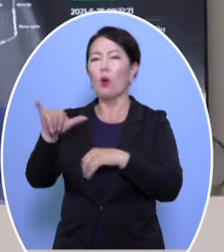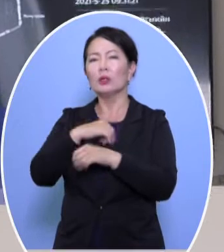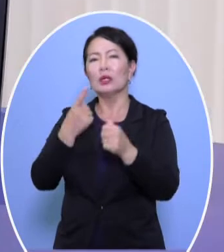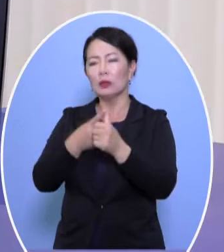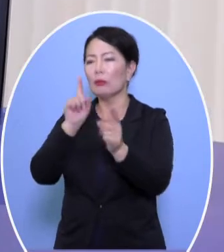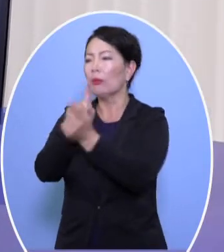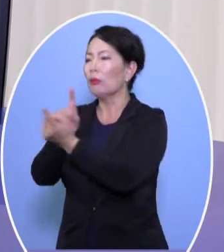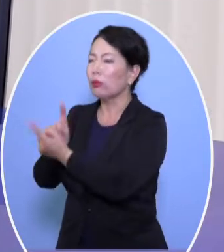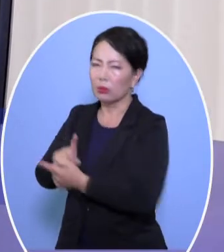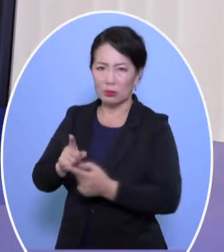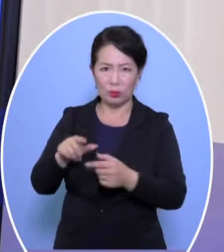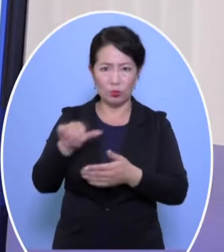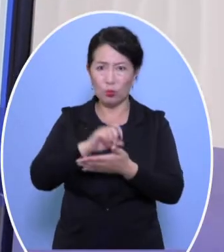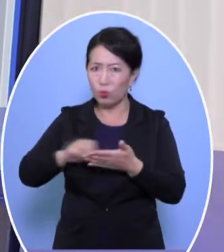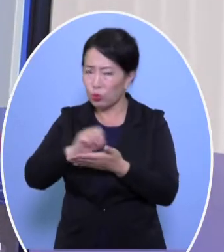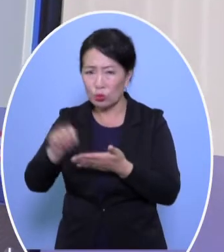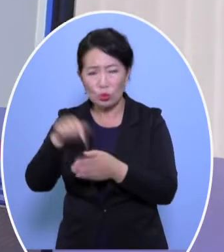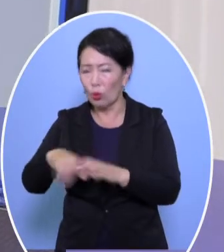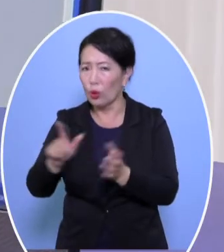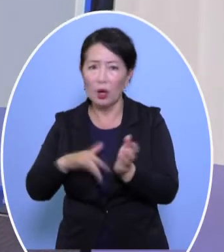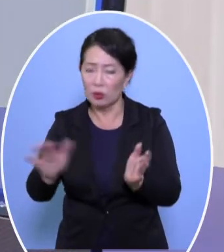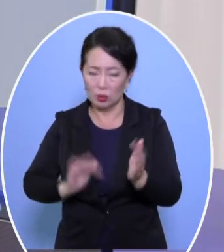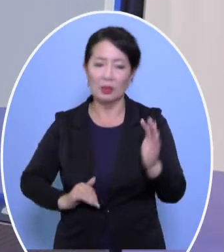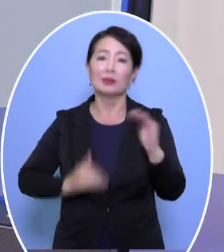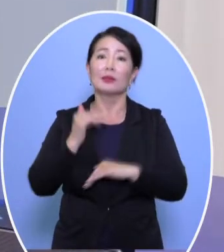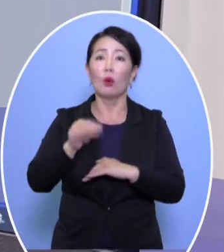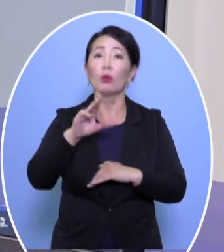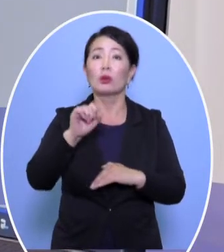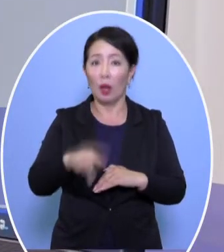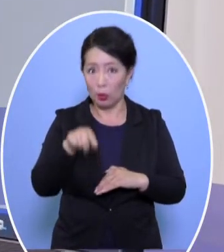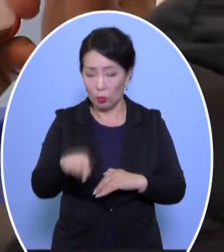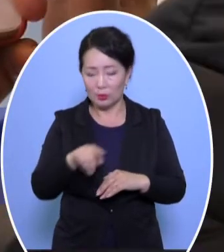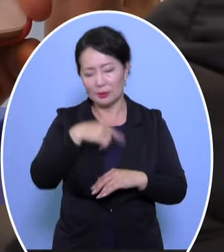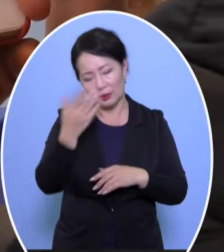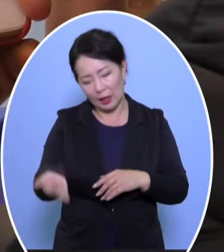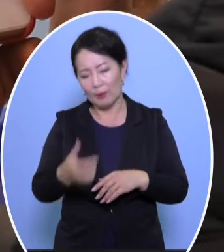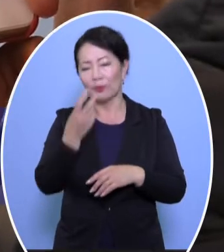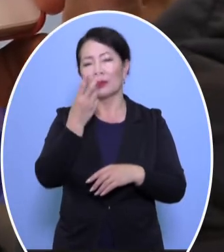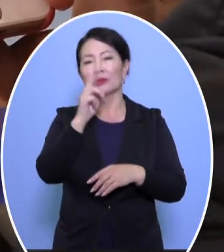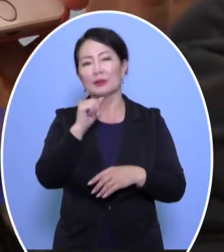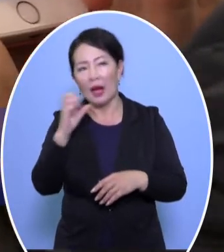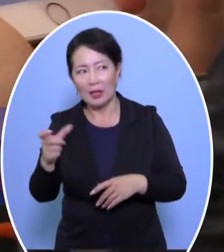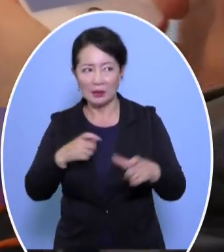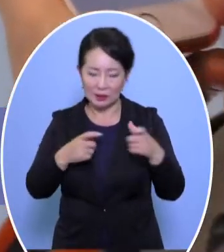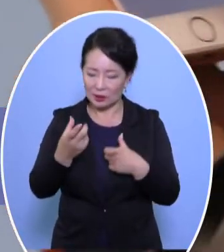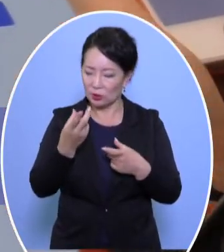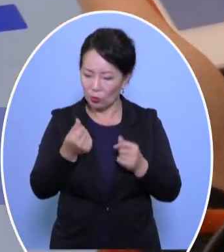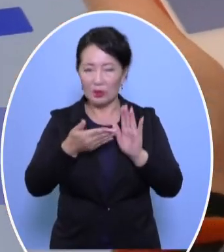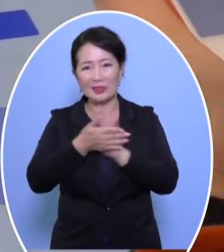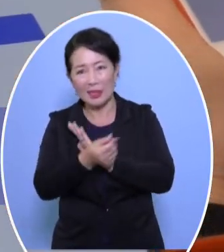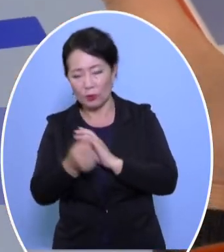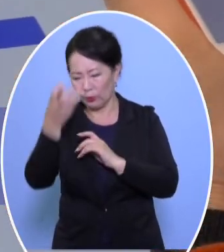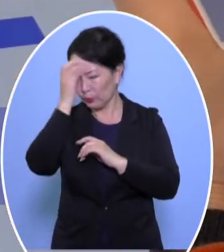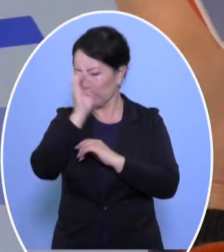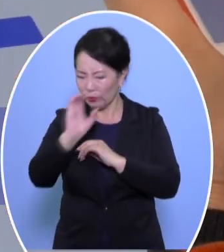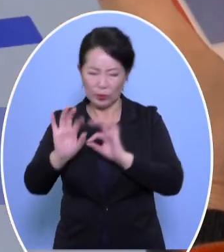бүртгэлийн нэгжүүд дээр хандах шаардлагагүй болсон байна. Тэгэхээр энэ талаараа маш их давуу талтай. Энэ эргээд цаас, эдийн засгийн хувь, төсөв санхүүгийн хувьд